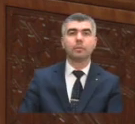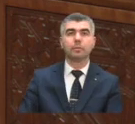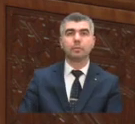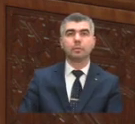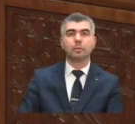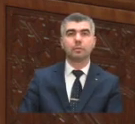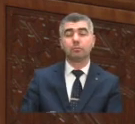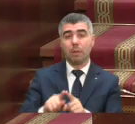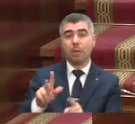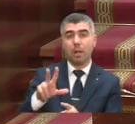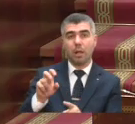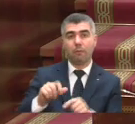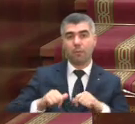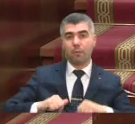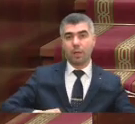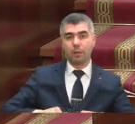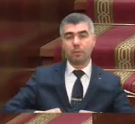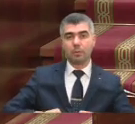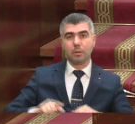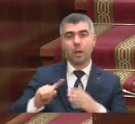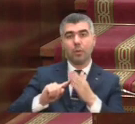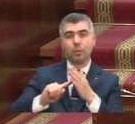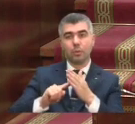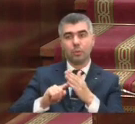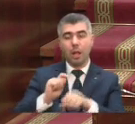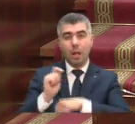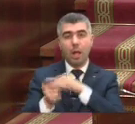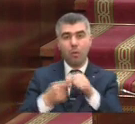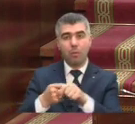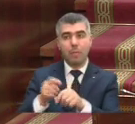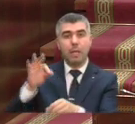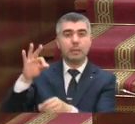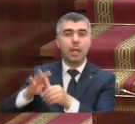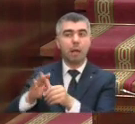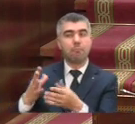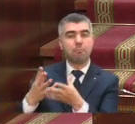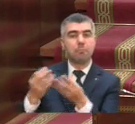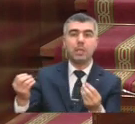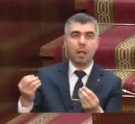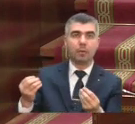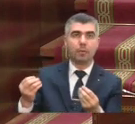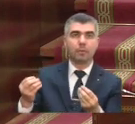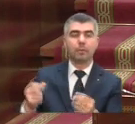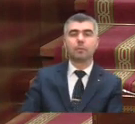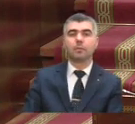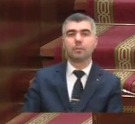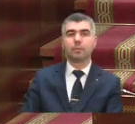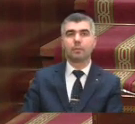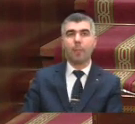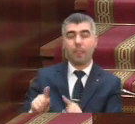مع العلم سيد الوزير، العالم القروي هو اللي كيصوت علينا، هو اللي مسكين، هو اللي كيجيبنا